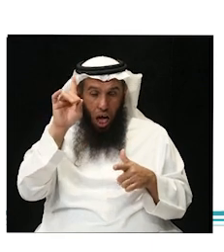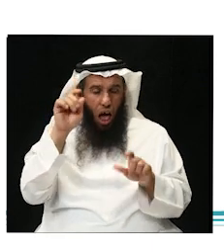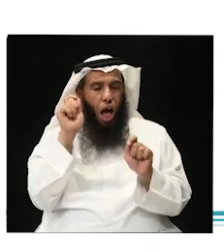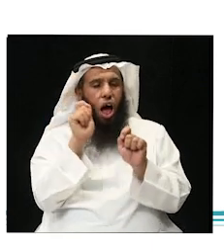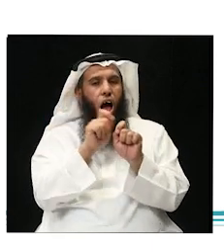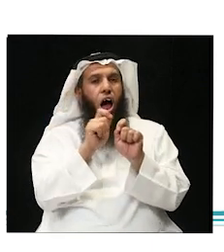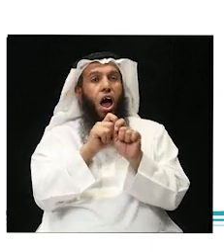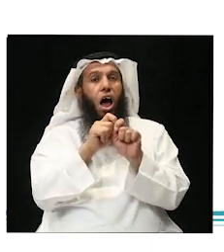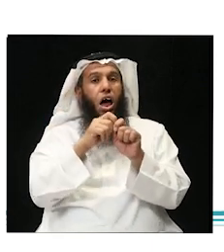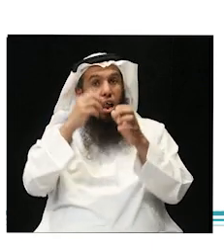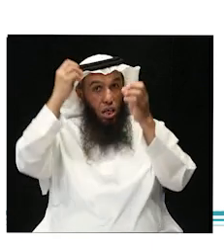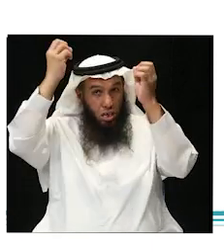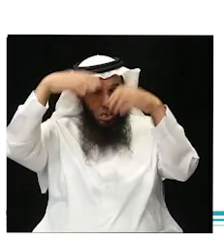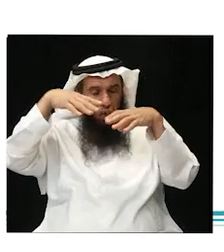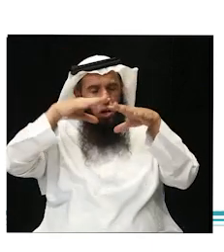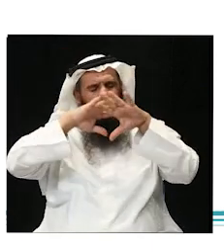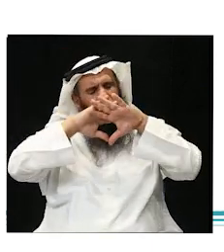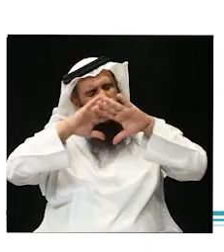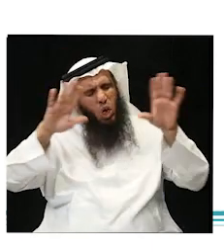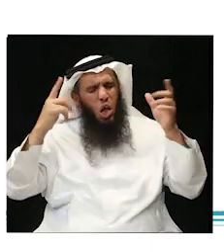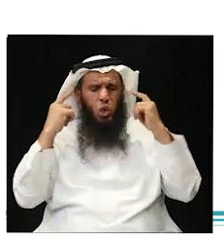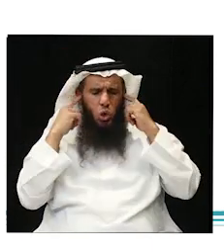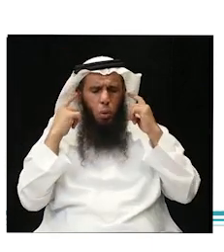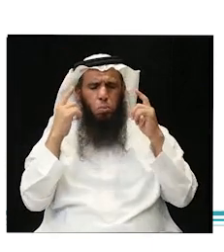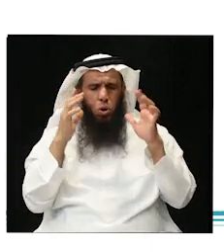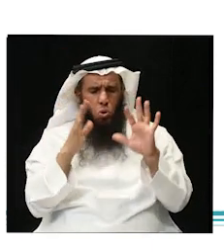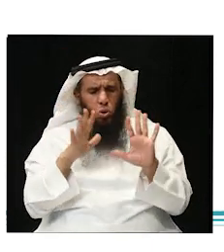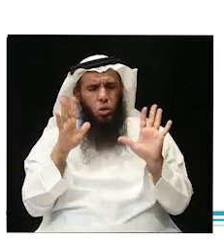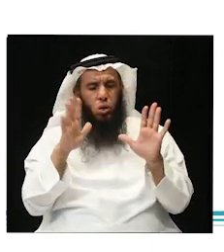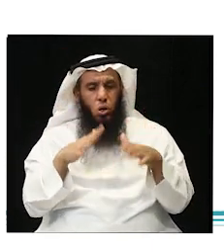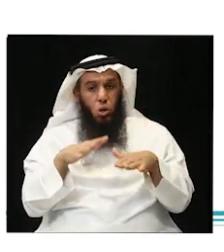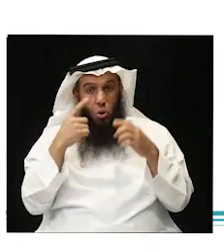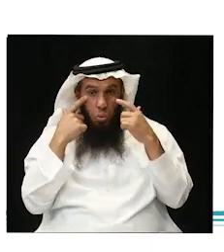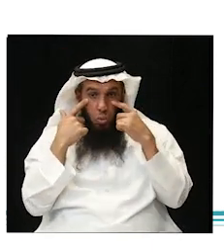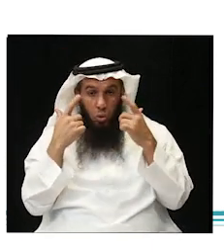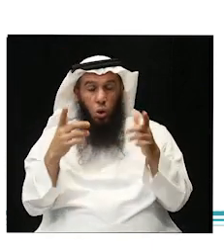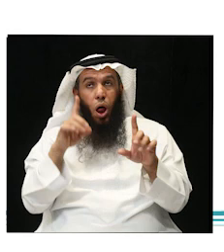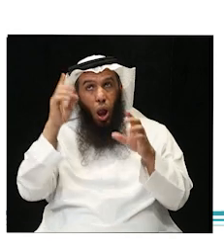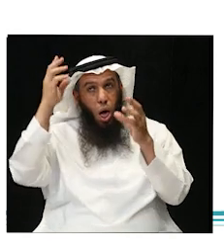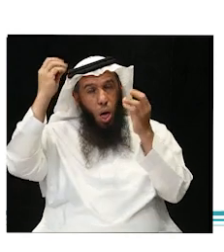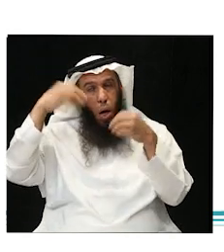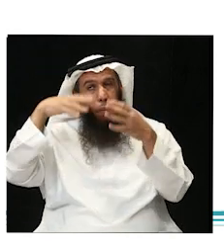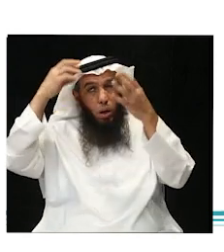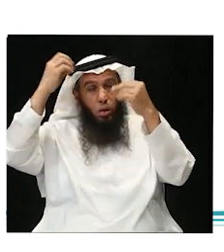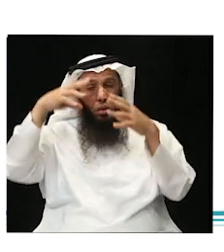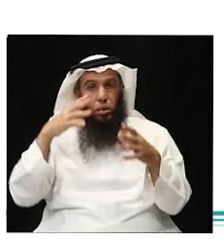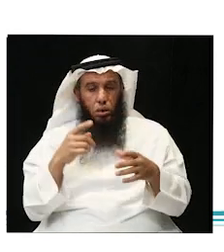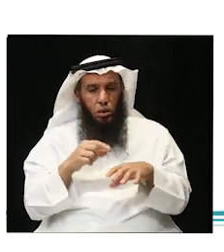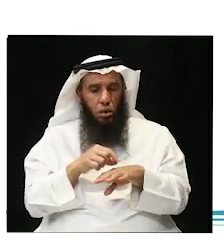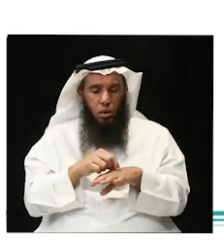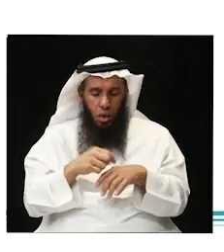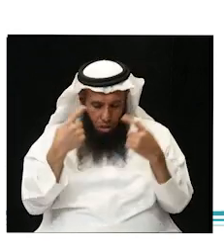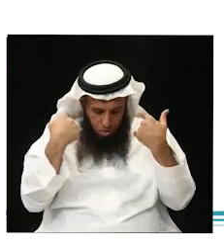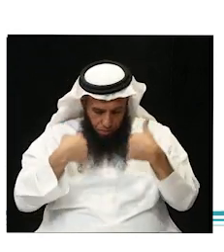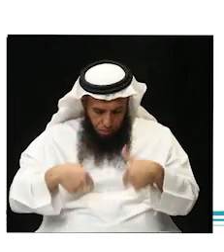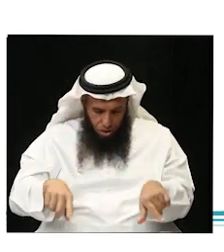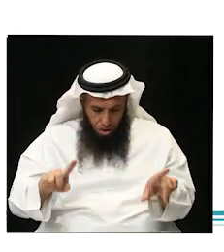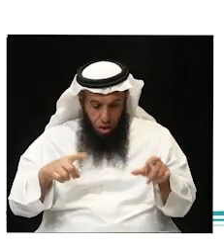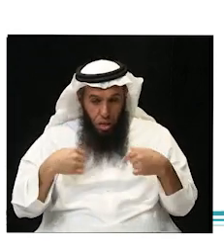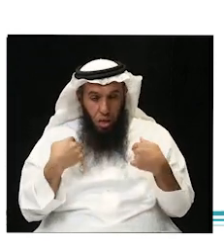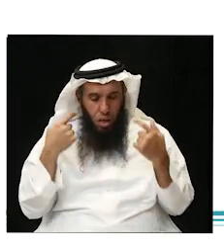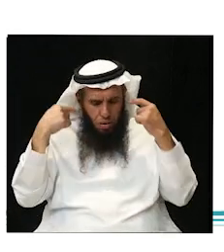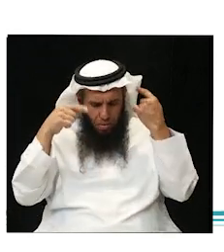يتفكر في هذا الكون، في خلق السماوات والأرض، في من حوله، تجد أنها كلها نعم من عنده سبحانه وتعالى. الثالث أن